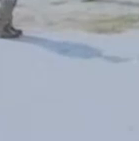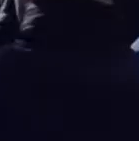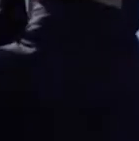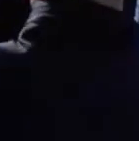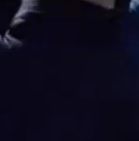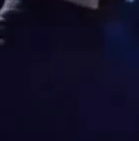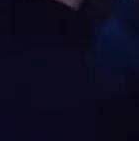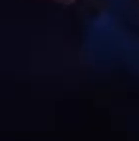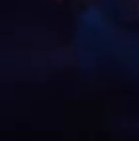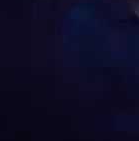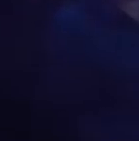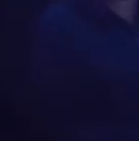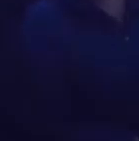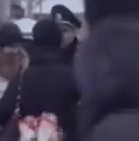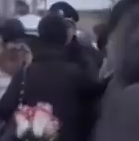Музика